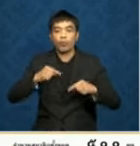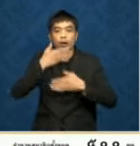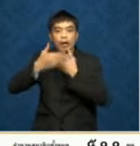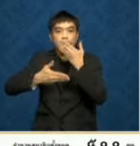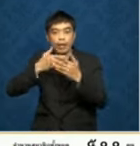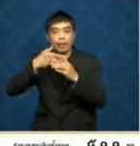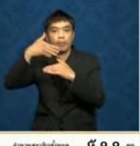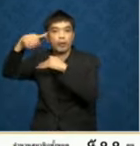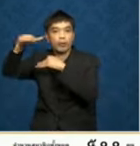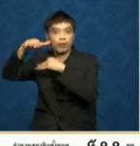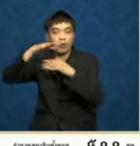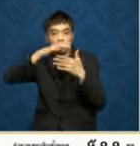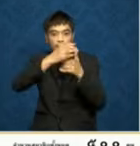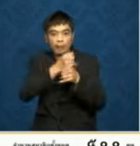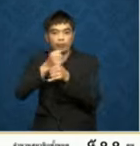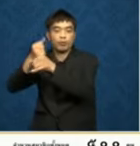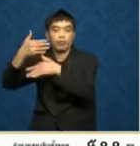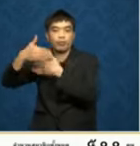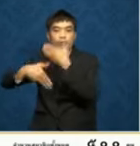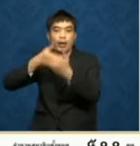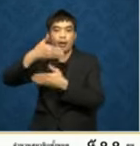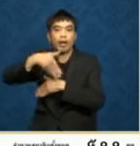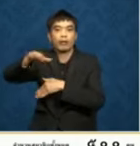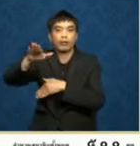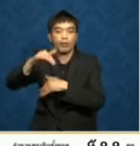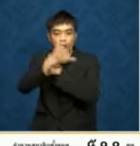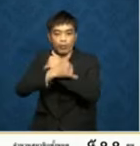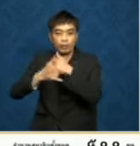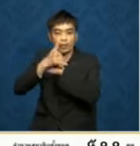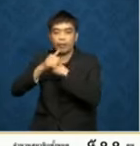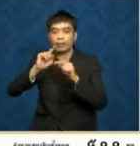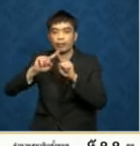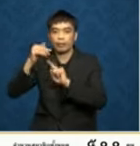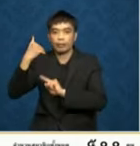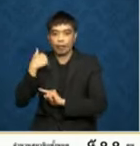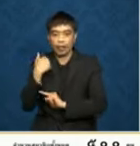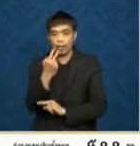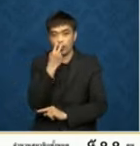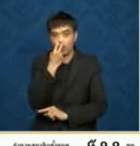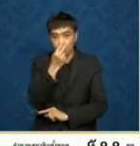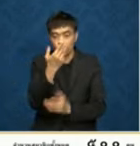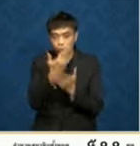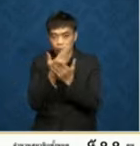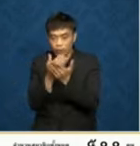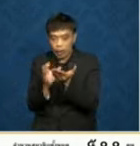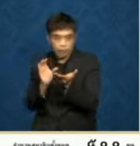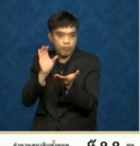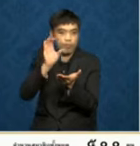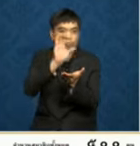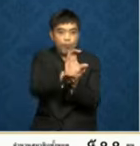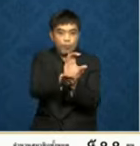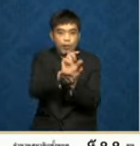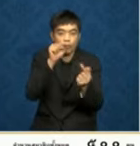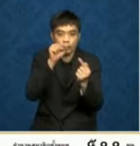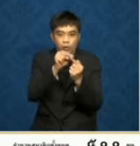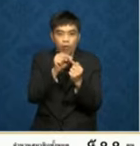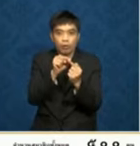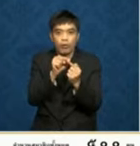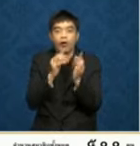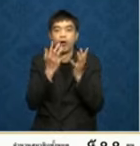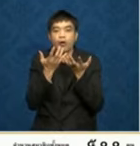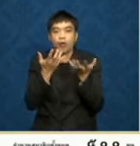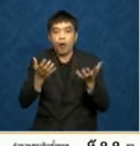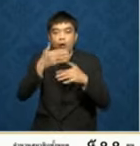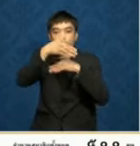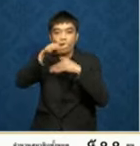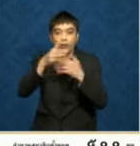14 ลานบาทธารม สมาชกเป็ห่งมีแต่งบลงทุน hาร์ดแร์ซึจๆแล้วต้ขอนิธเร